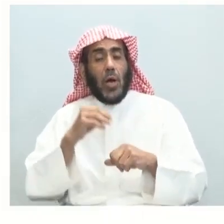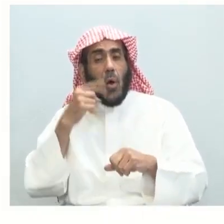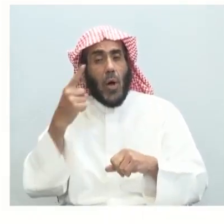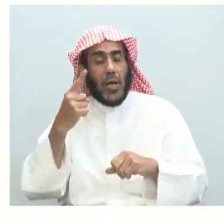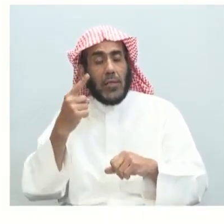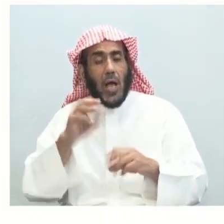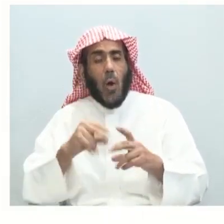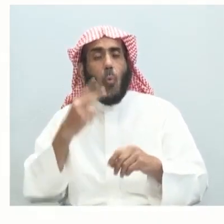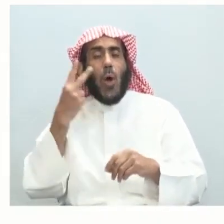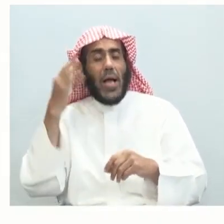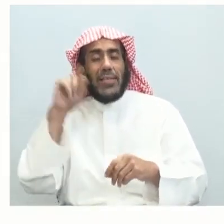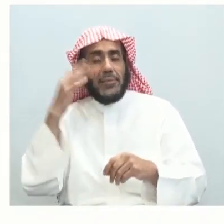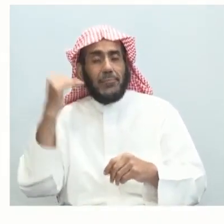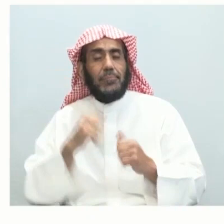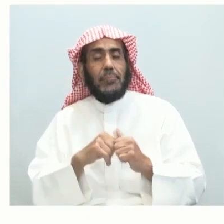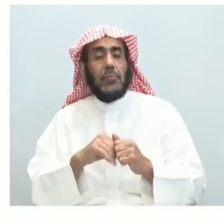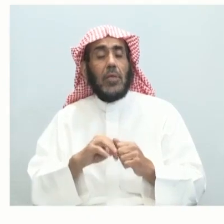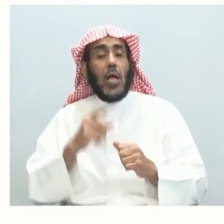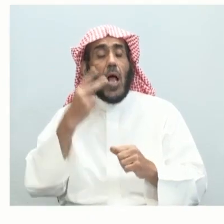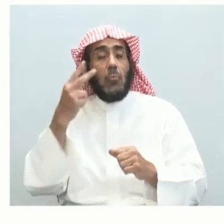واحد او واحده المثنى